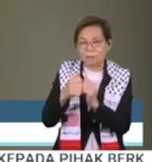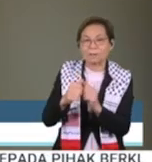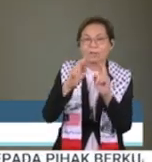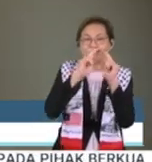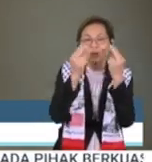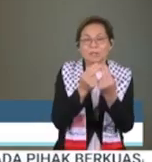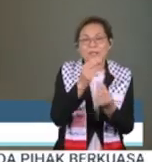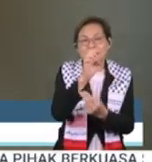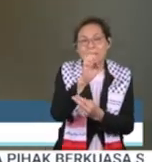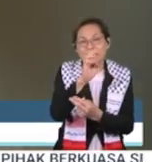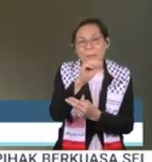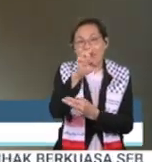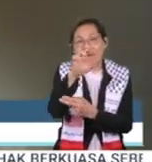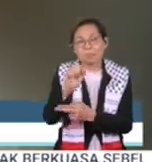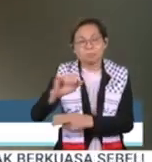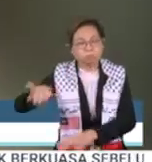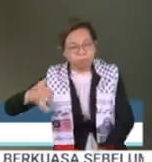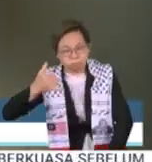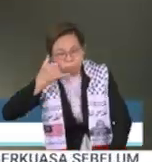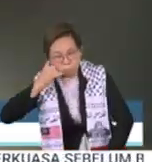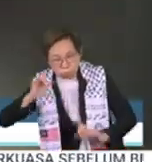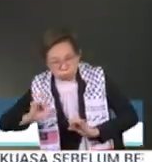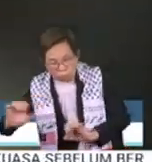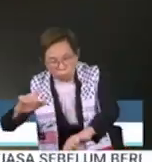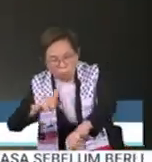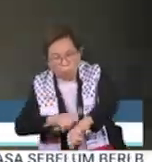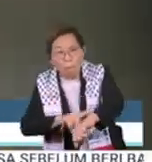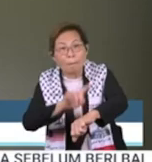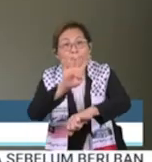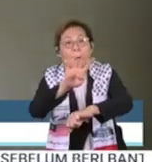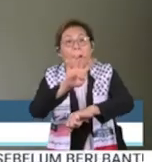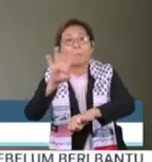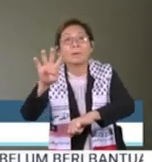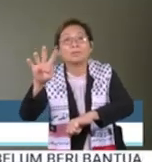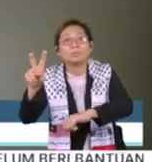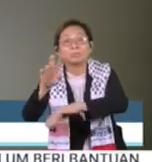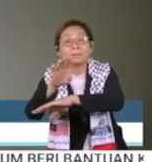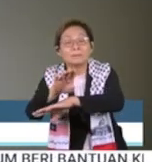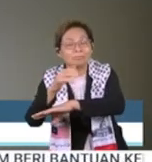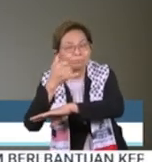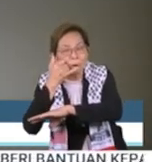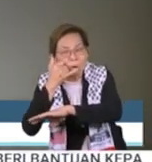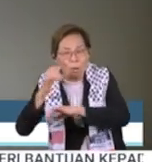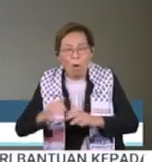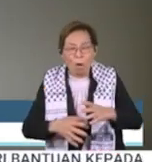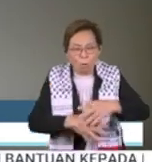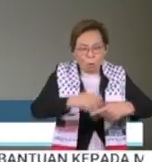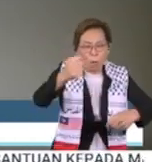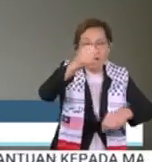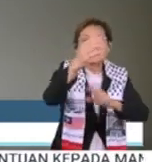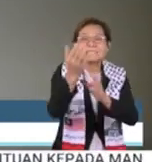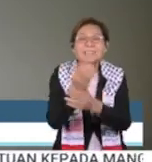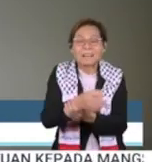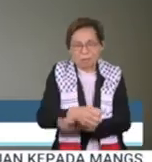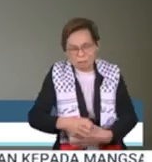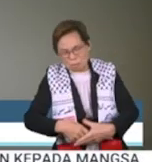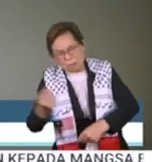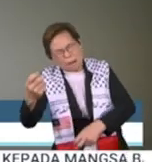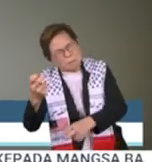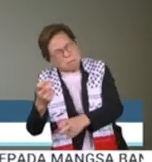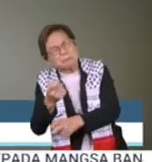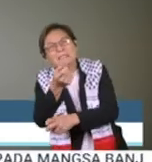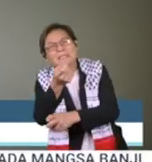unit EMRS telah menerima panggilan kecemasan kira-kira pukul 4.42 petang. Operasi mengeluarkan tangan mangsa menghadapi